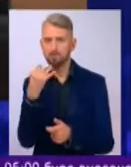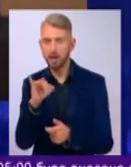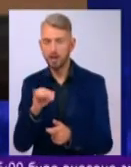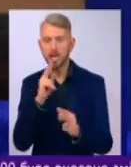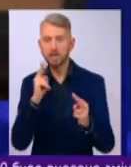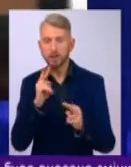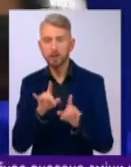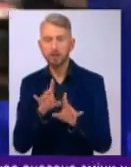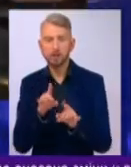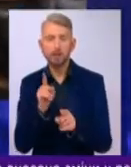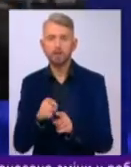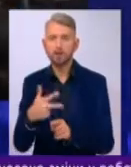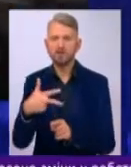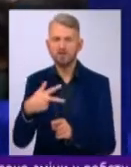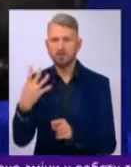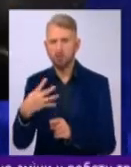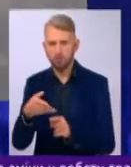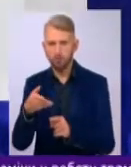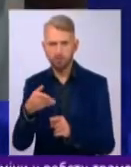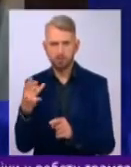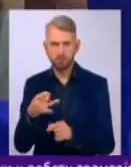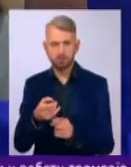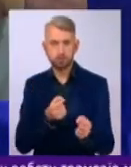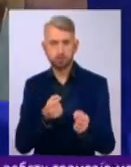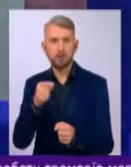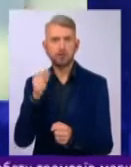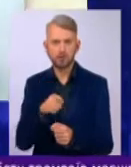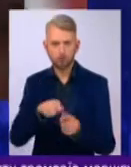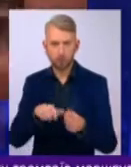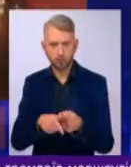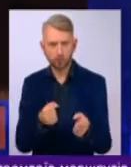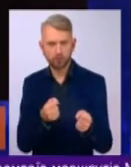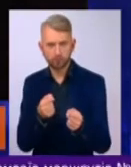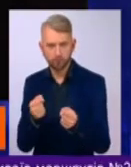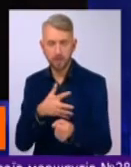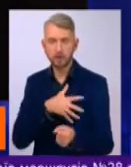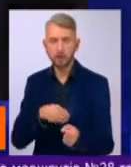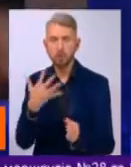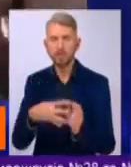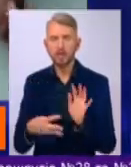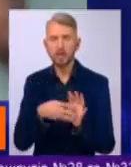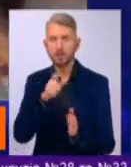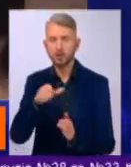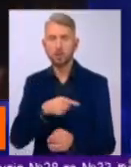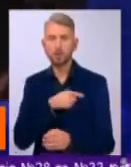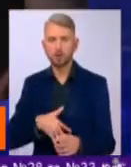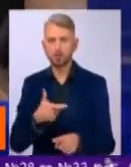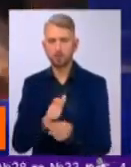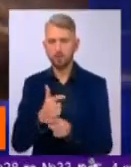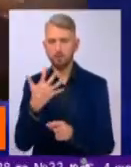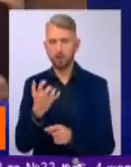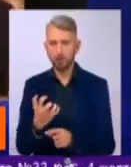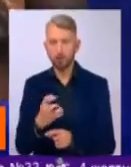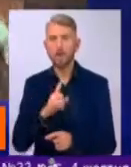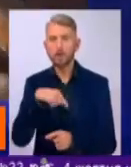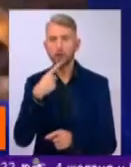Падок відстріляв 30 чи 40 магазинів, тобто приблизно 1000 патронів. Загинуло 59 людей, поранено понад 500. За